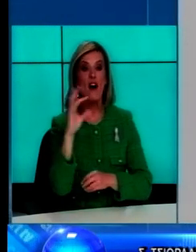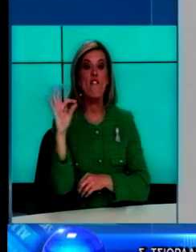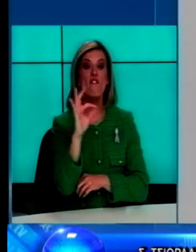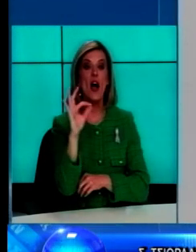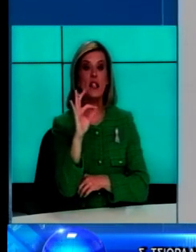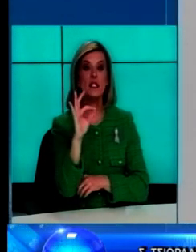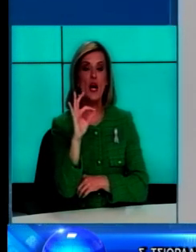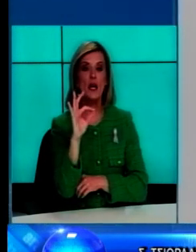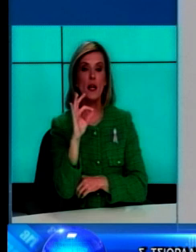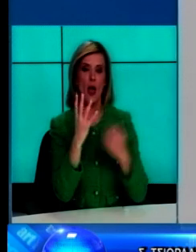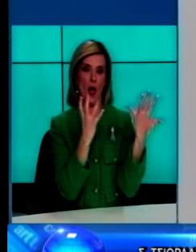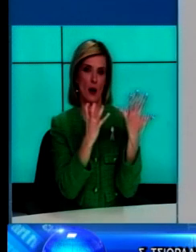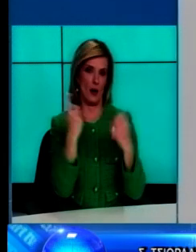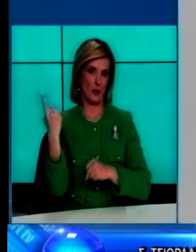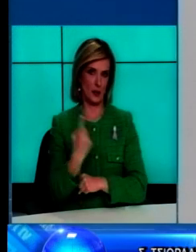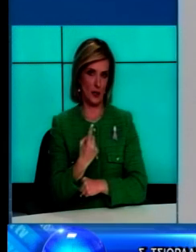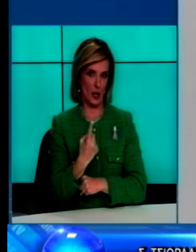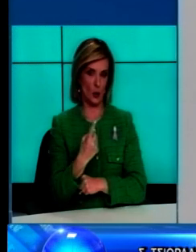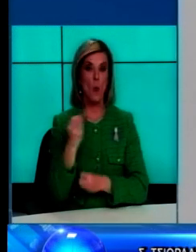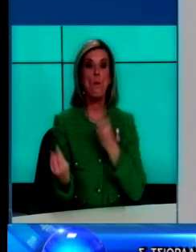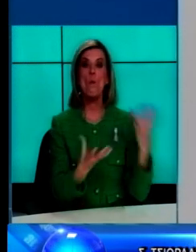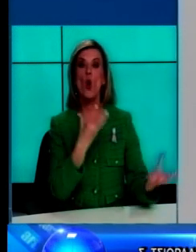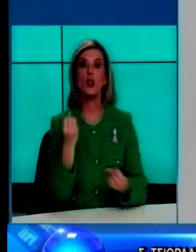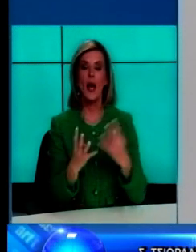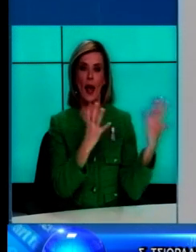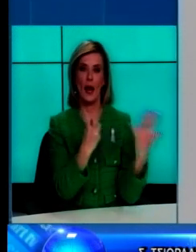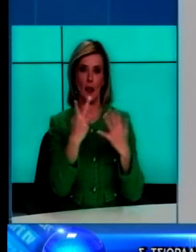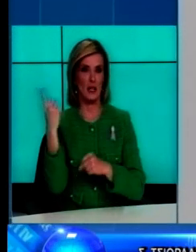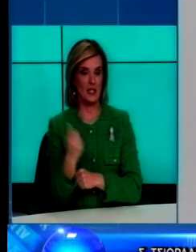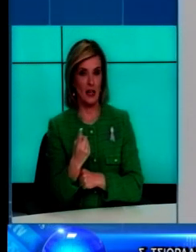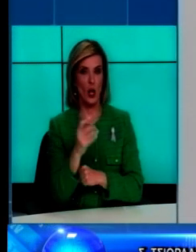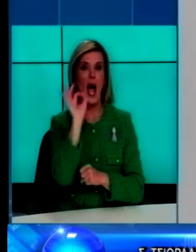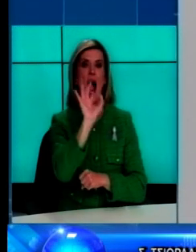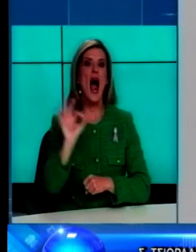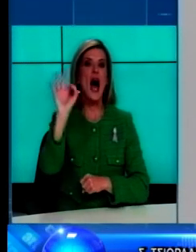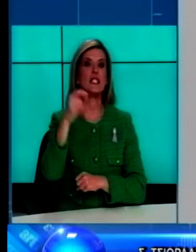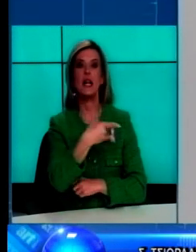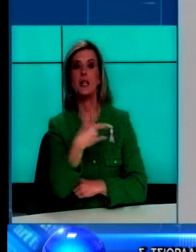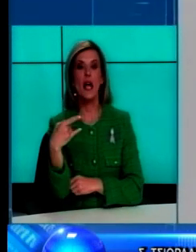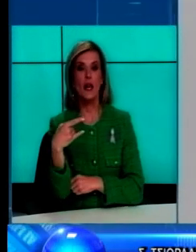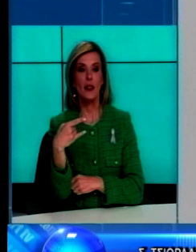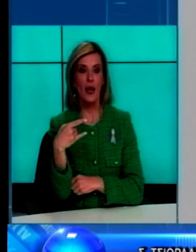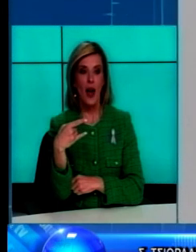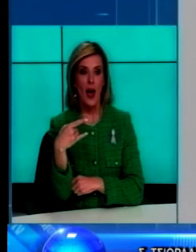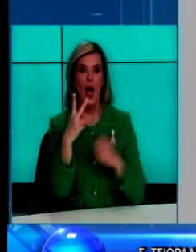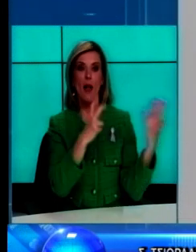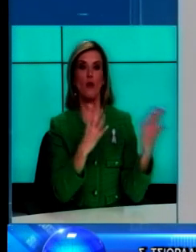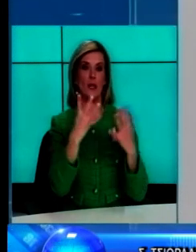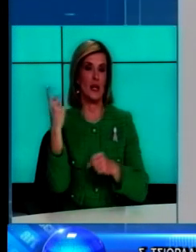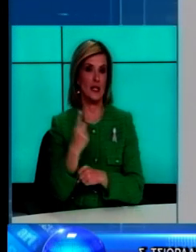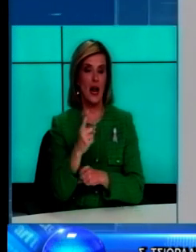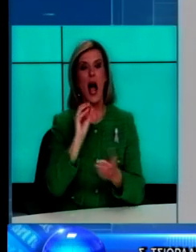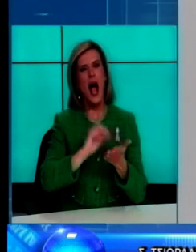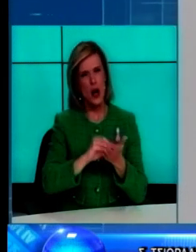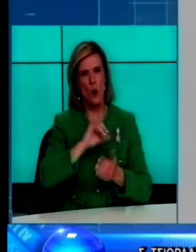στο 90%, με το Moderna στο 97%, με το AstraZeneca στο 94%, ενώ υπολείπεται ελαφρά το Johnson